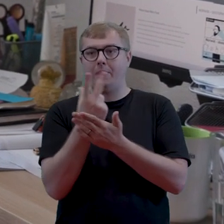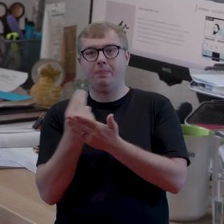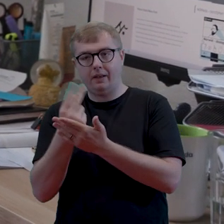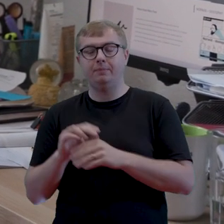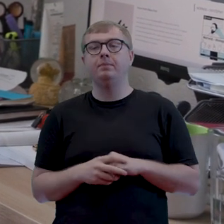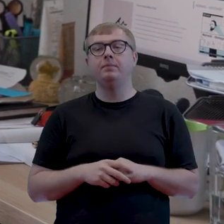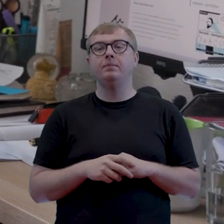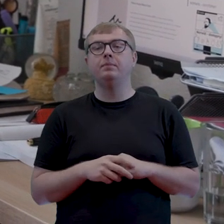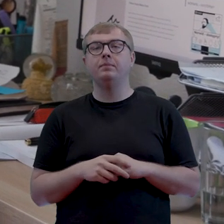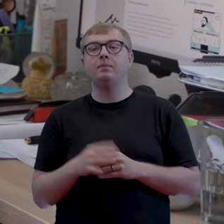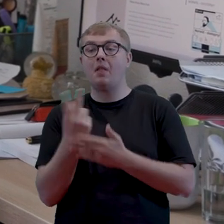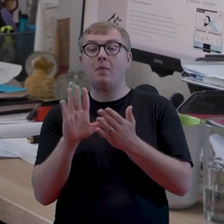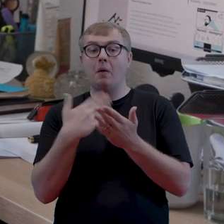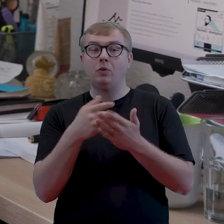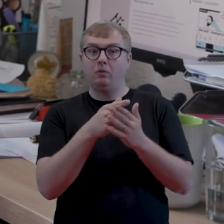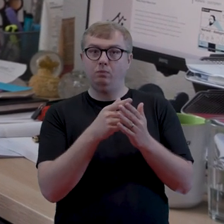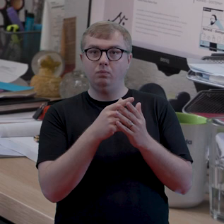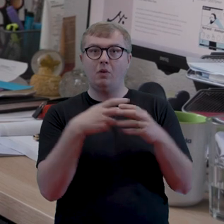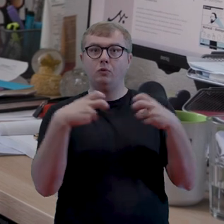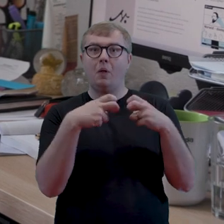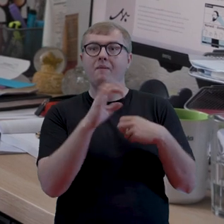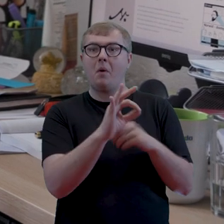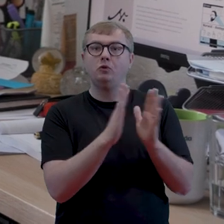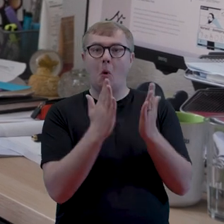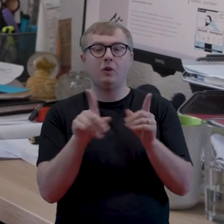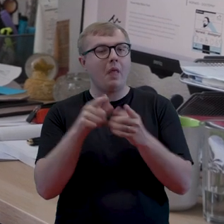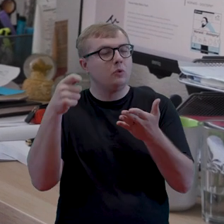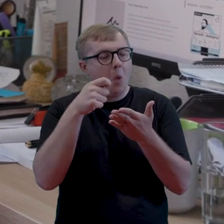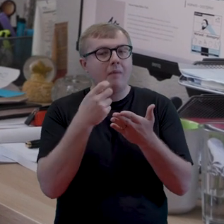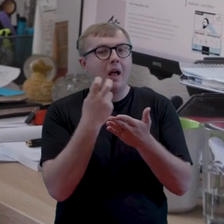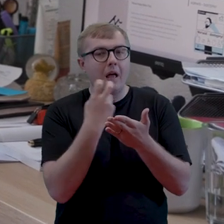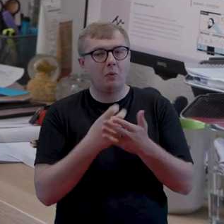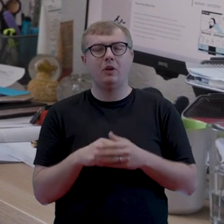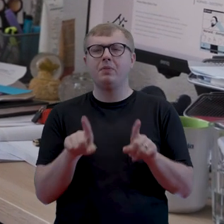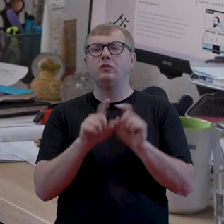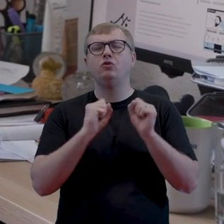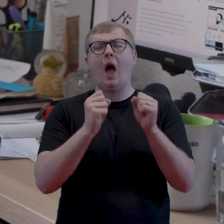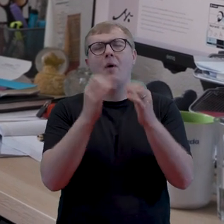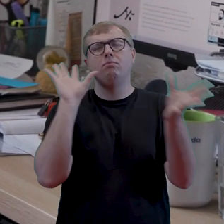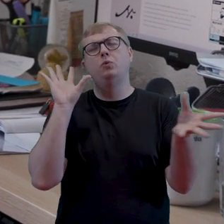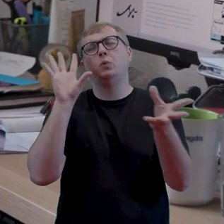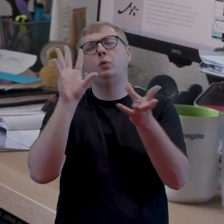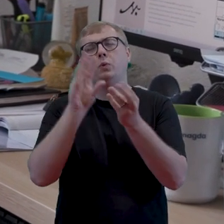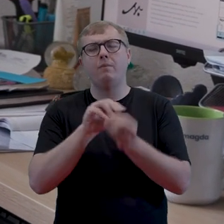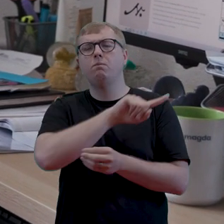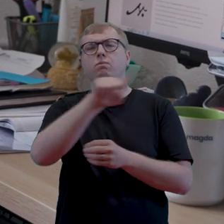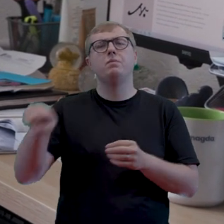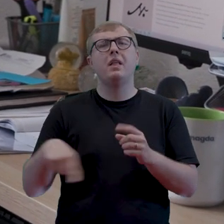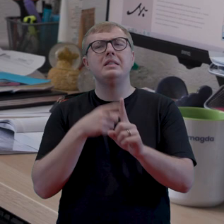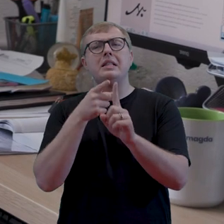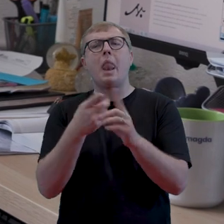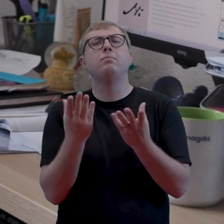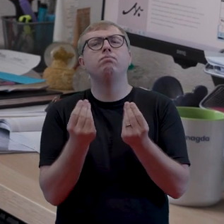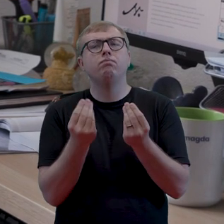czytniki do e-booków i lupy elektroniczne. Dużo działań, które mają